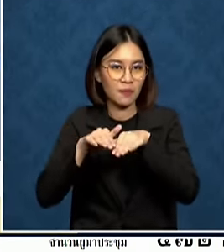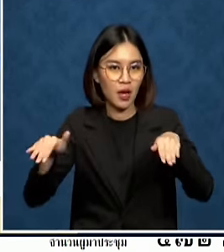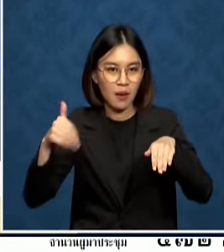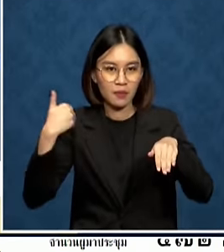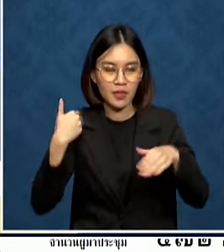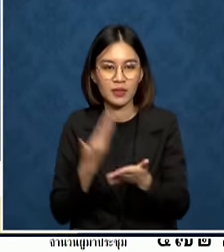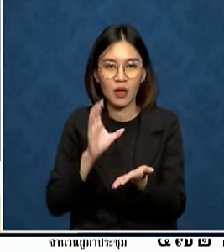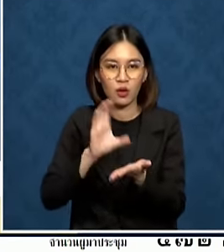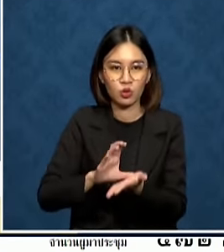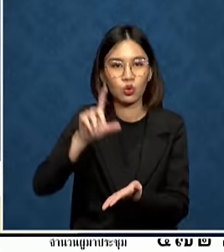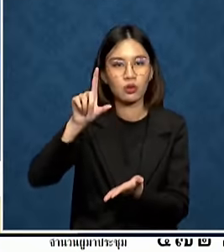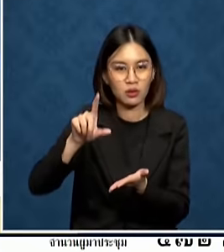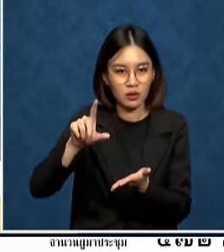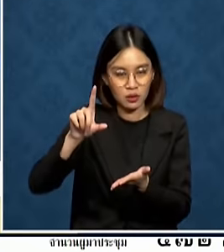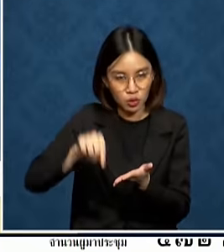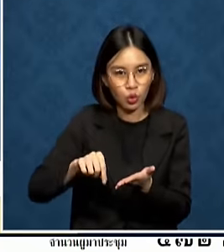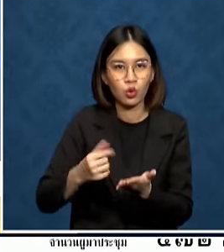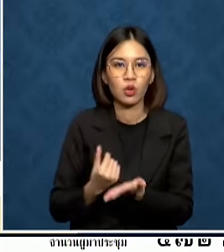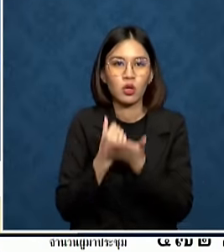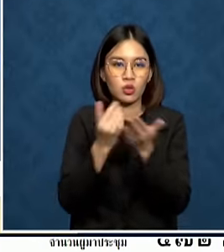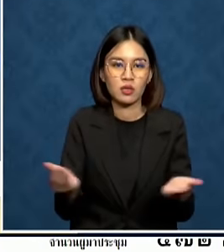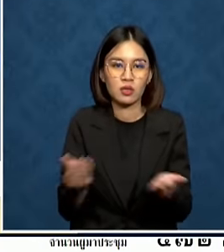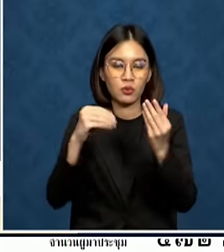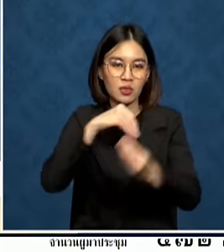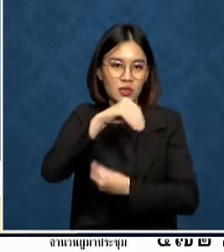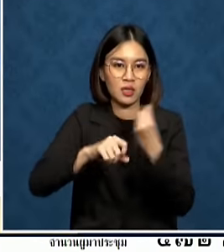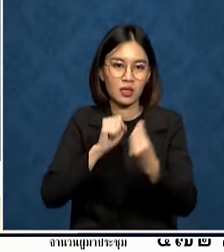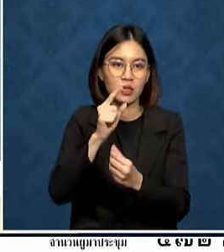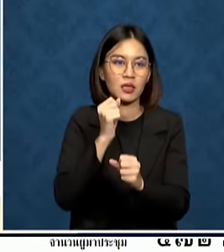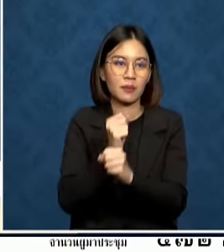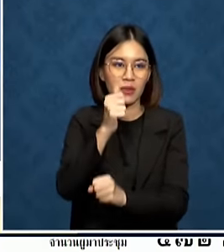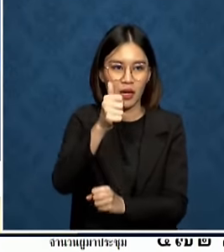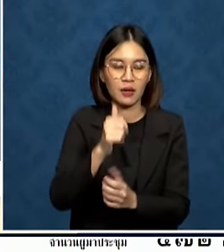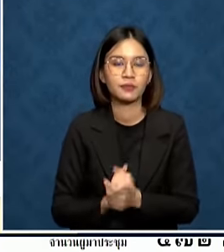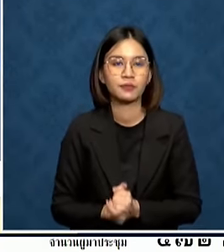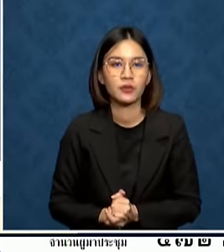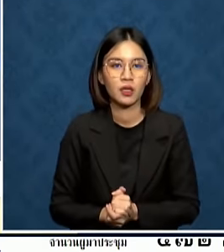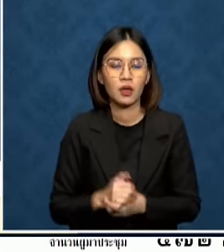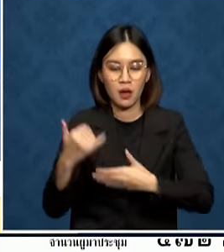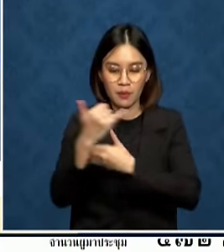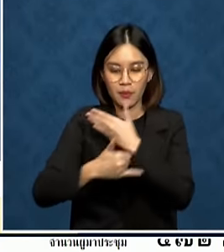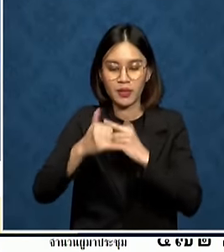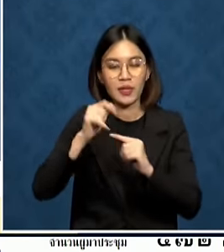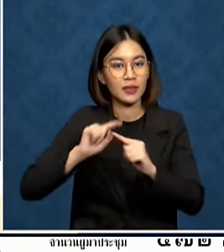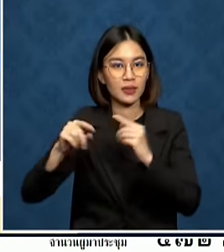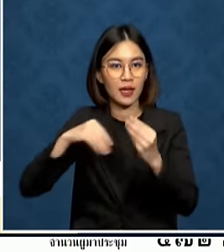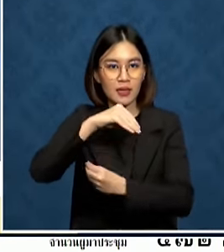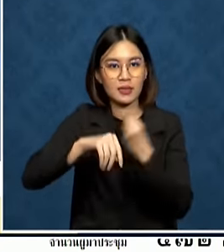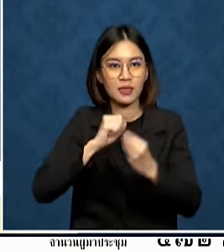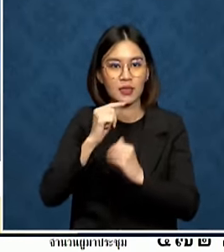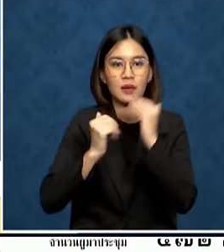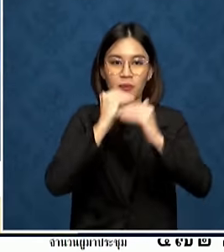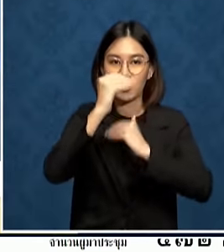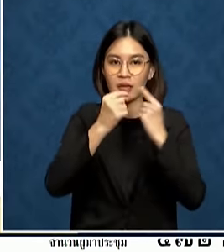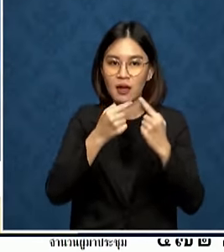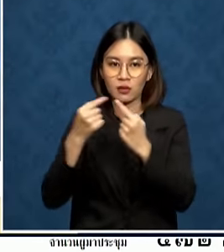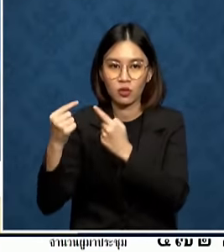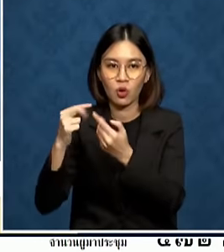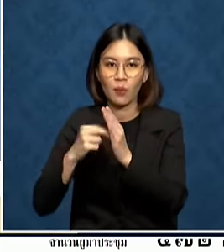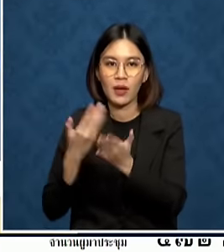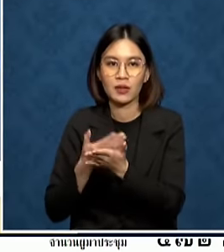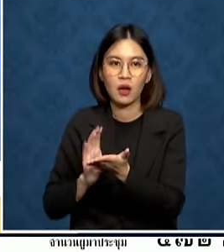ต่ำลงก็ทำให้เกิดมูลค่าทางเศษฐกิจเพิ่มขึ้นหรือที่เรียกว่า GRดังนั้นแต่ละประเทศที่เศรษฐกิจเติบโตได้เยอะได้ต่อเนื่องก็ต้อง